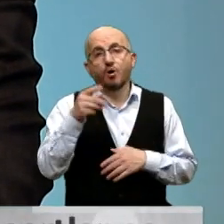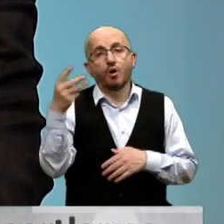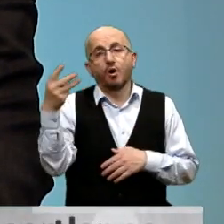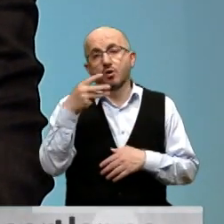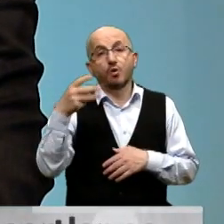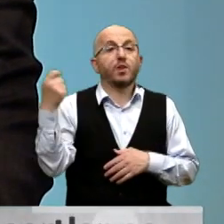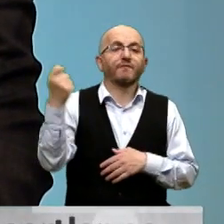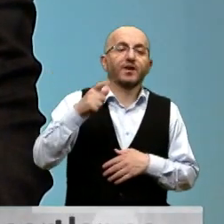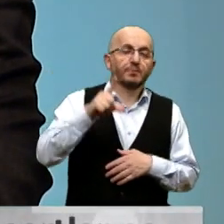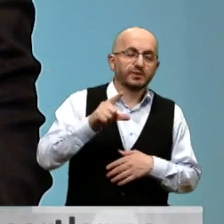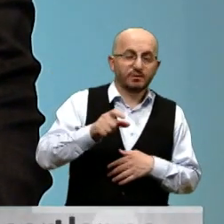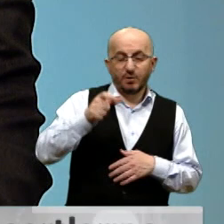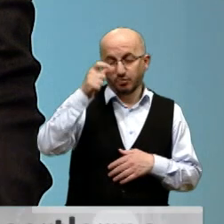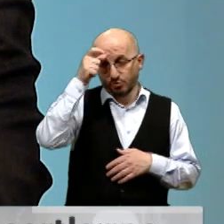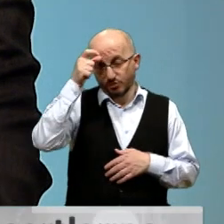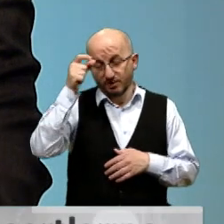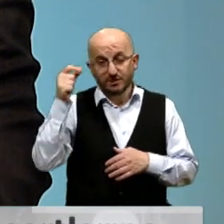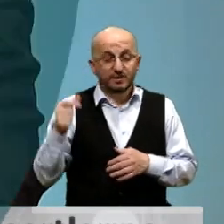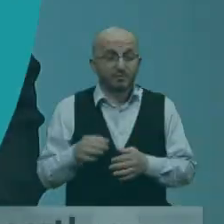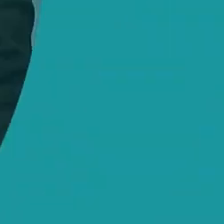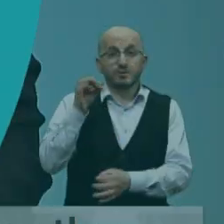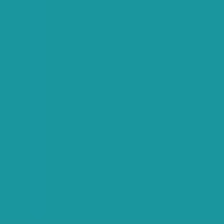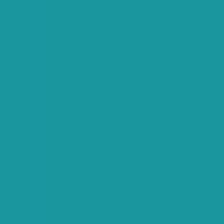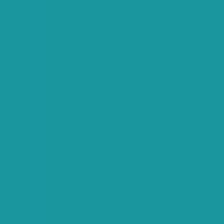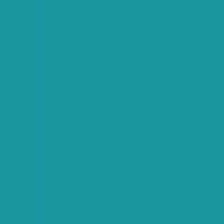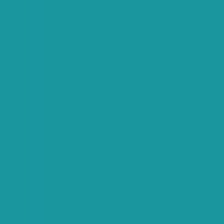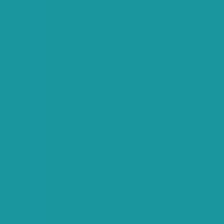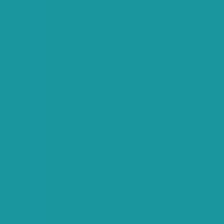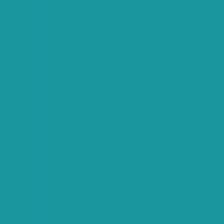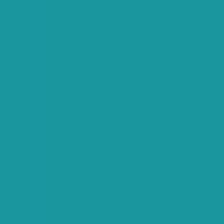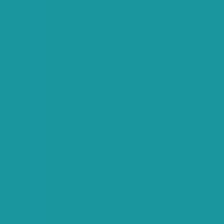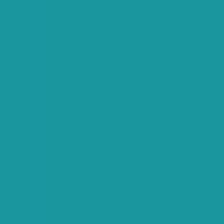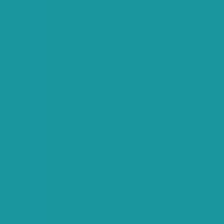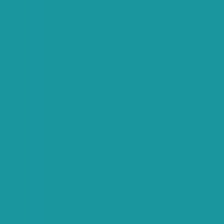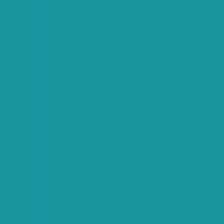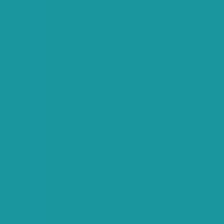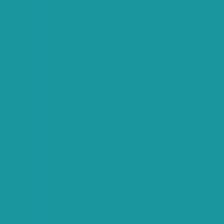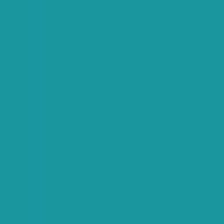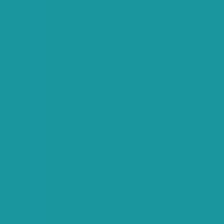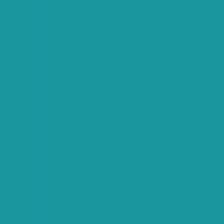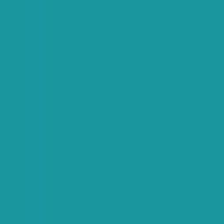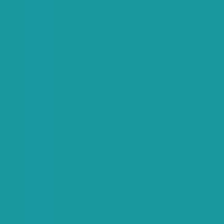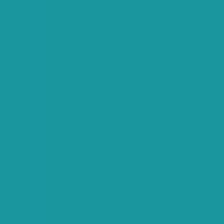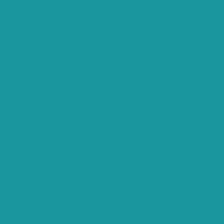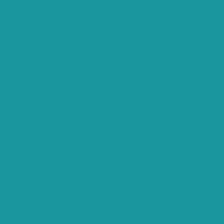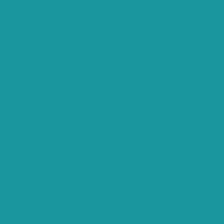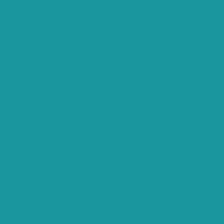vermeli Türkiye'deki bir insana gönderiyorum diye 70 liradan verirse eksik vermiş olur